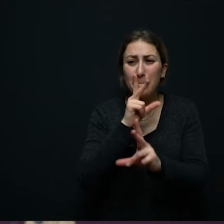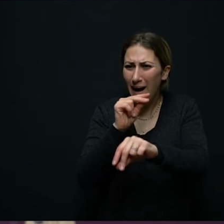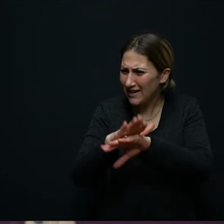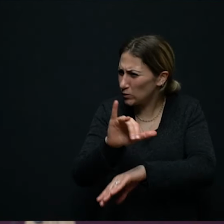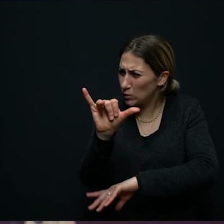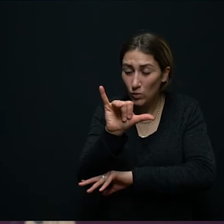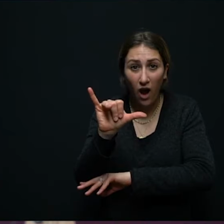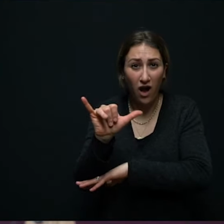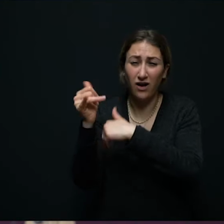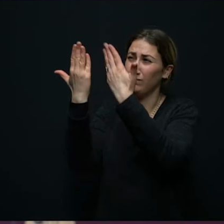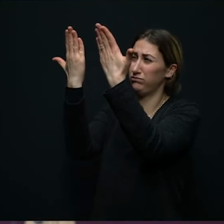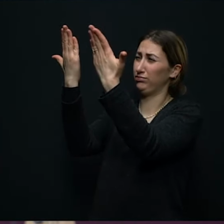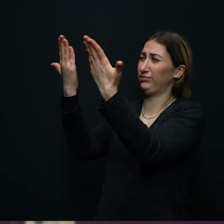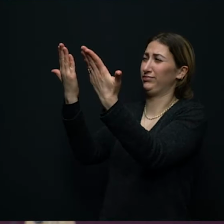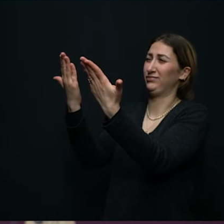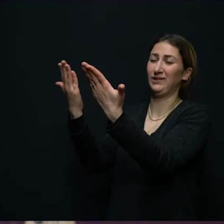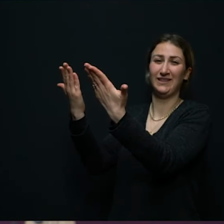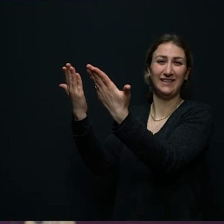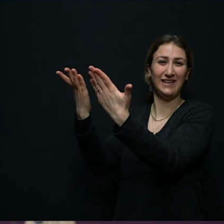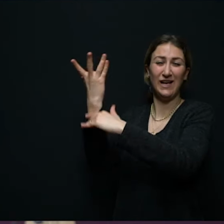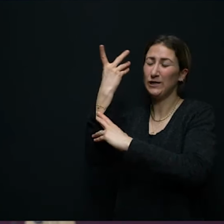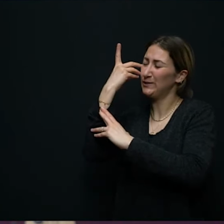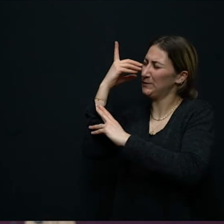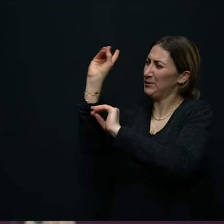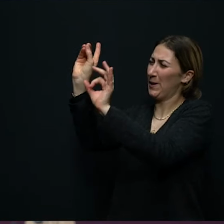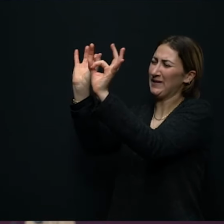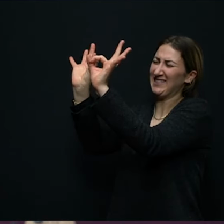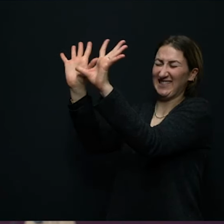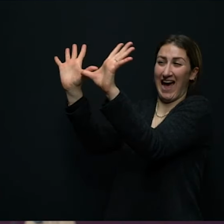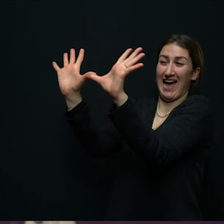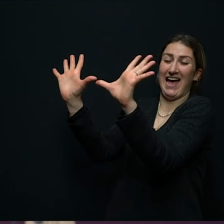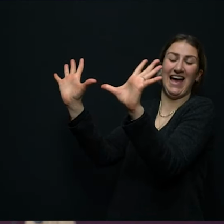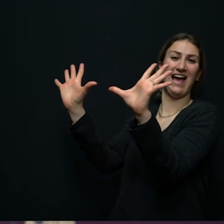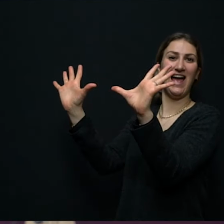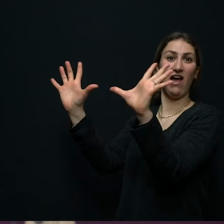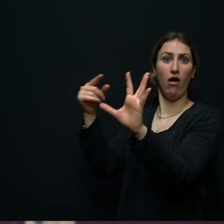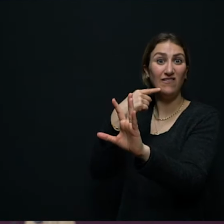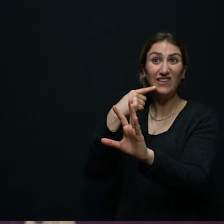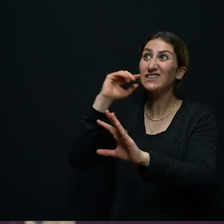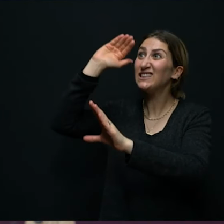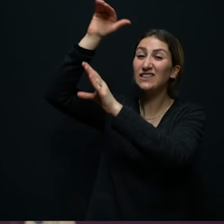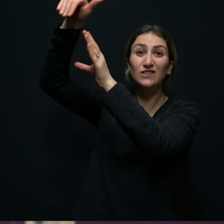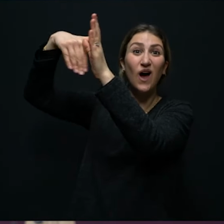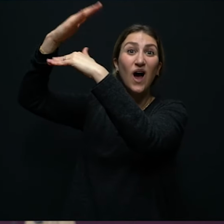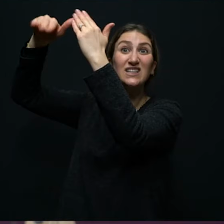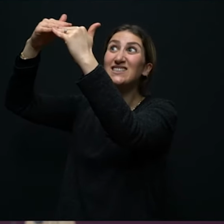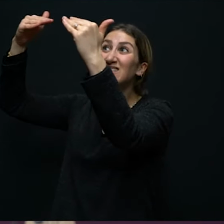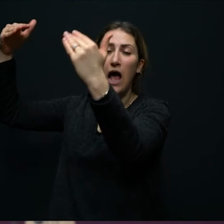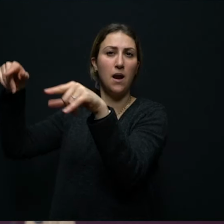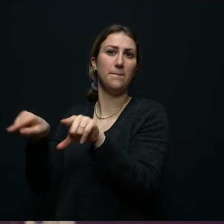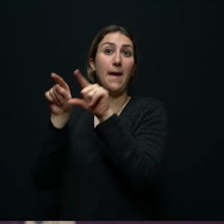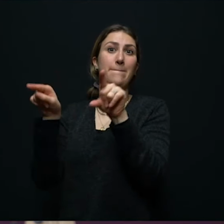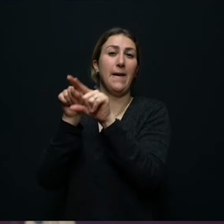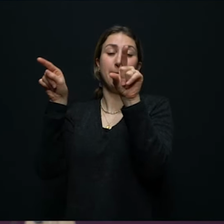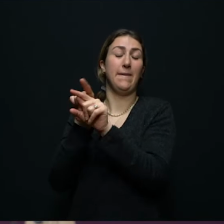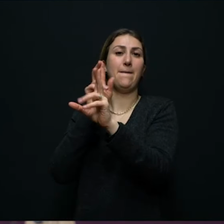dieu c'est le sujet de conversation préférés au ciel est ce que je pourrais avoir un verre d'eau fred